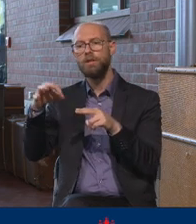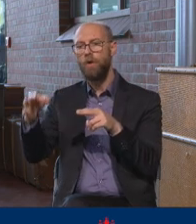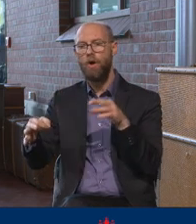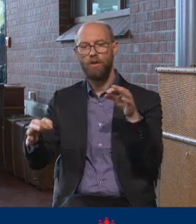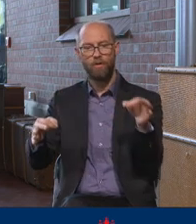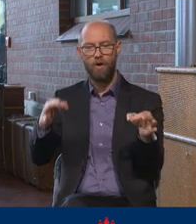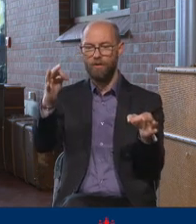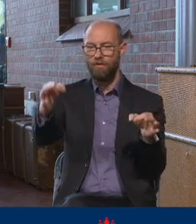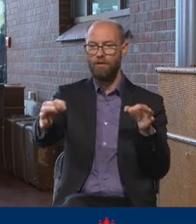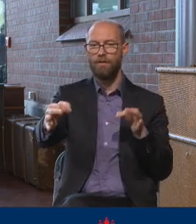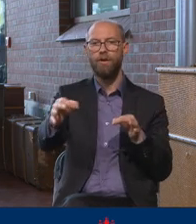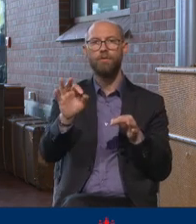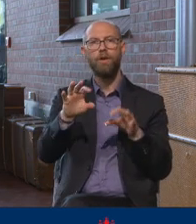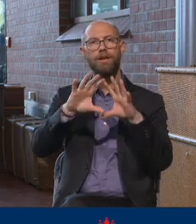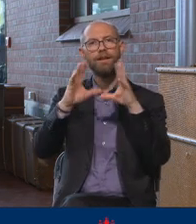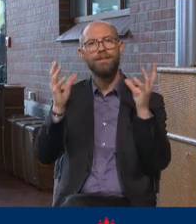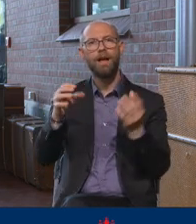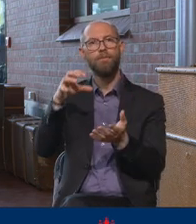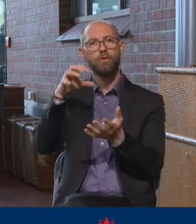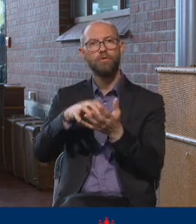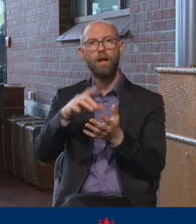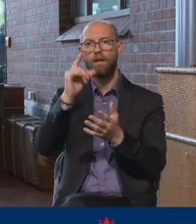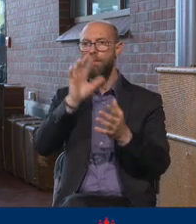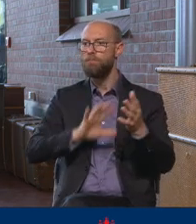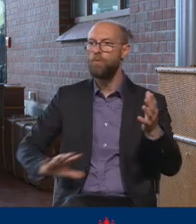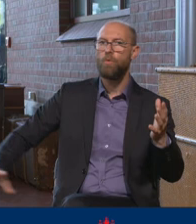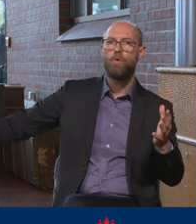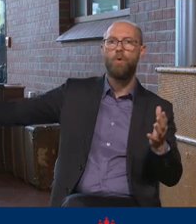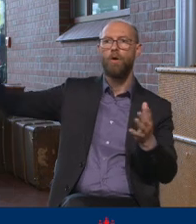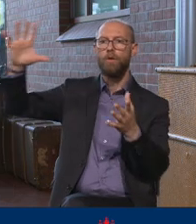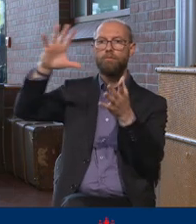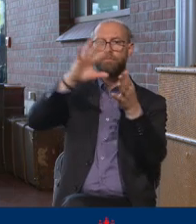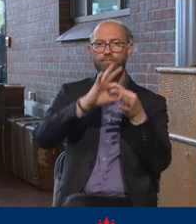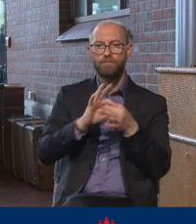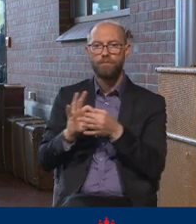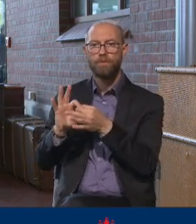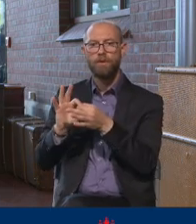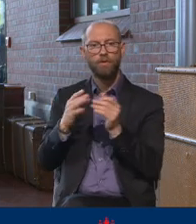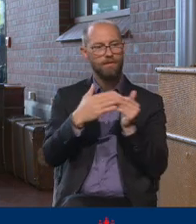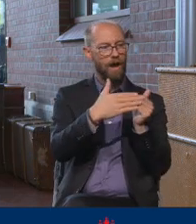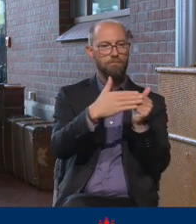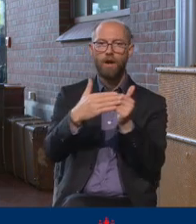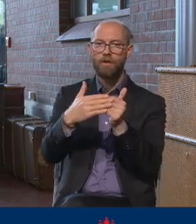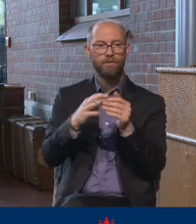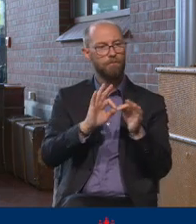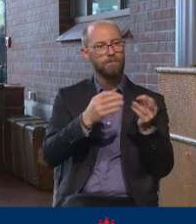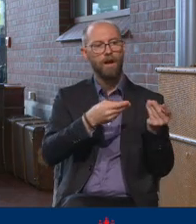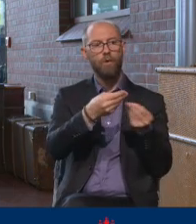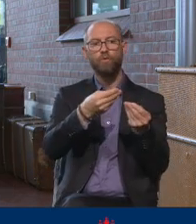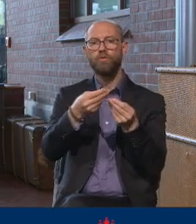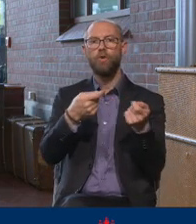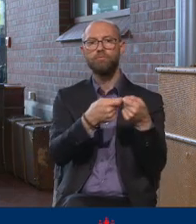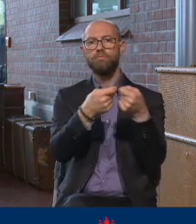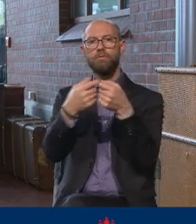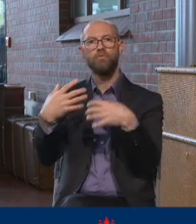gesamten stadt aber auch zum intelligenten austausch in den nachbarschaften leisten und insofern werden sie